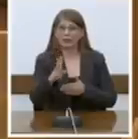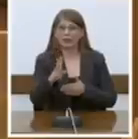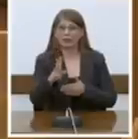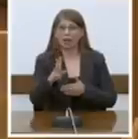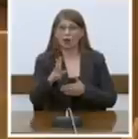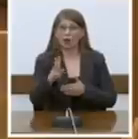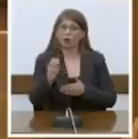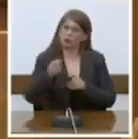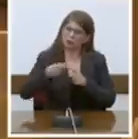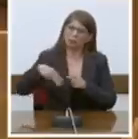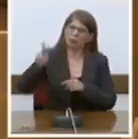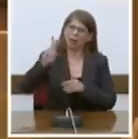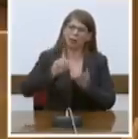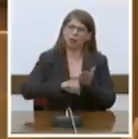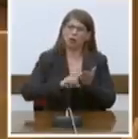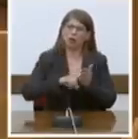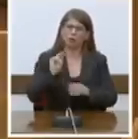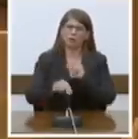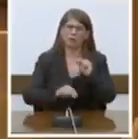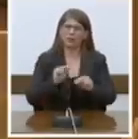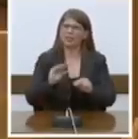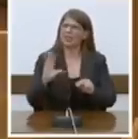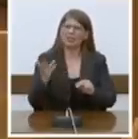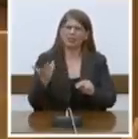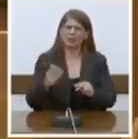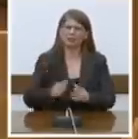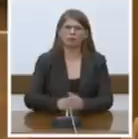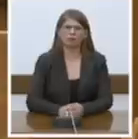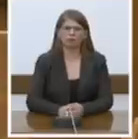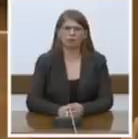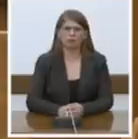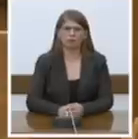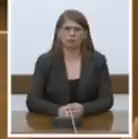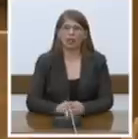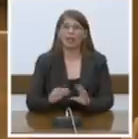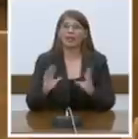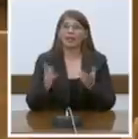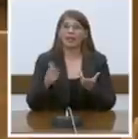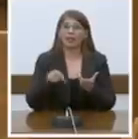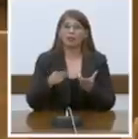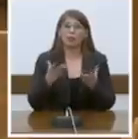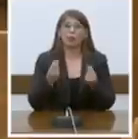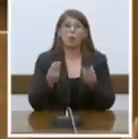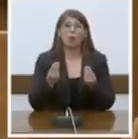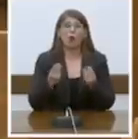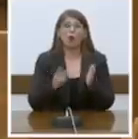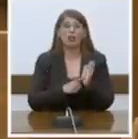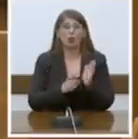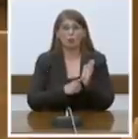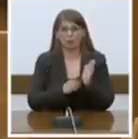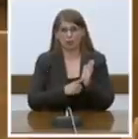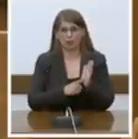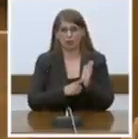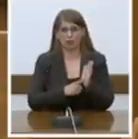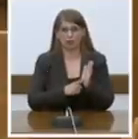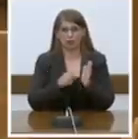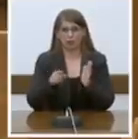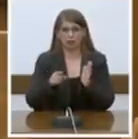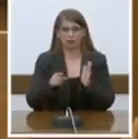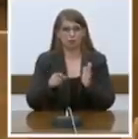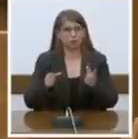νόμοι ψηφίστηκαν. Γιατί? Γιατί αυτή η πολυνομία που ταλανίζει